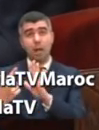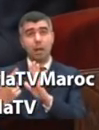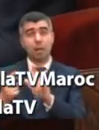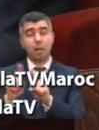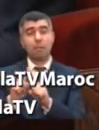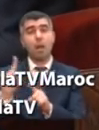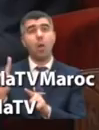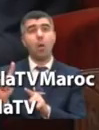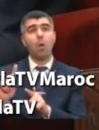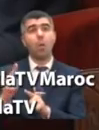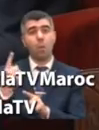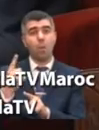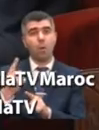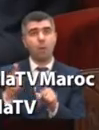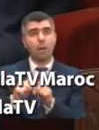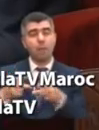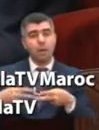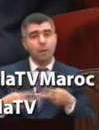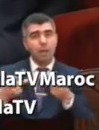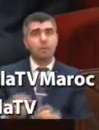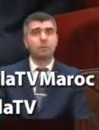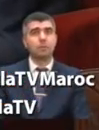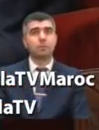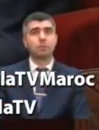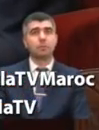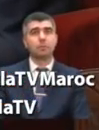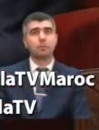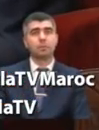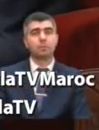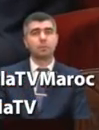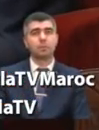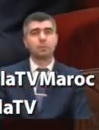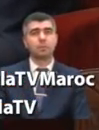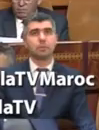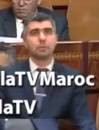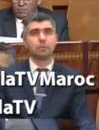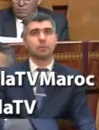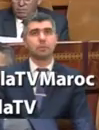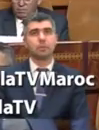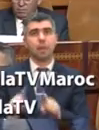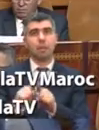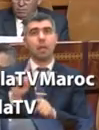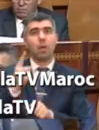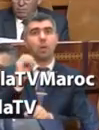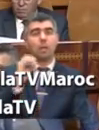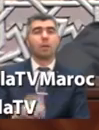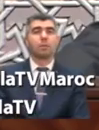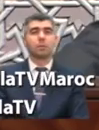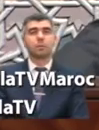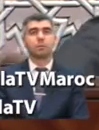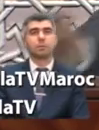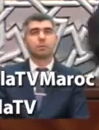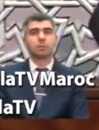فترته التجريبيه راه بدا معكم، السيد النائب راه بدا معكم. كلمه السيد الوزير راه بدا